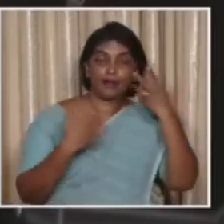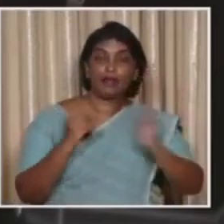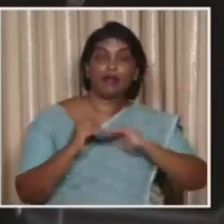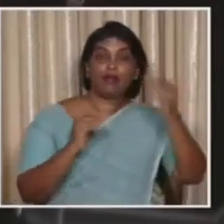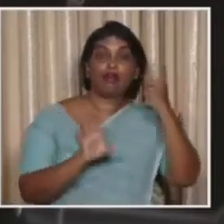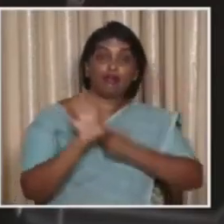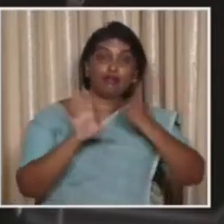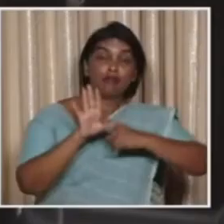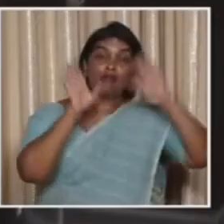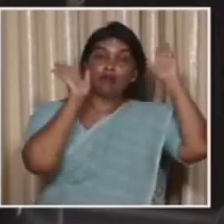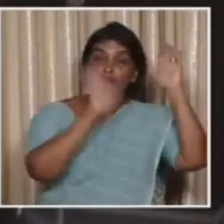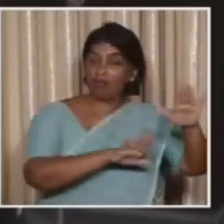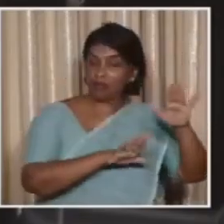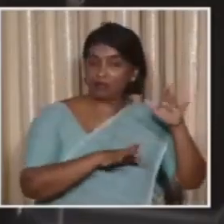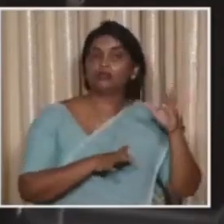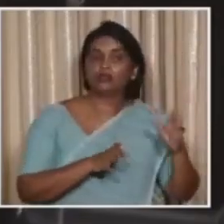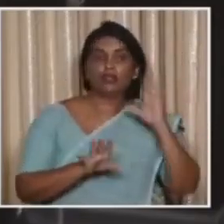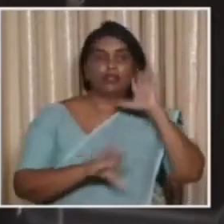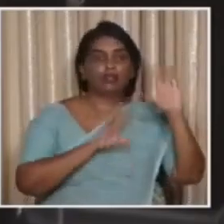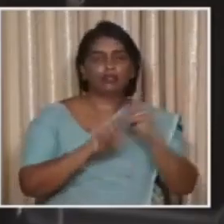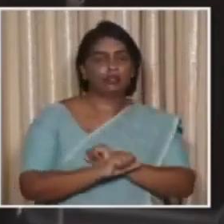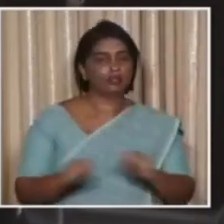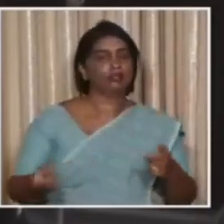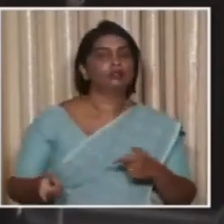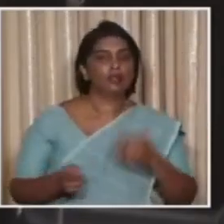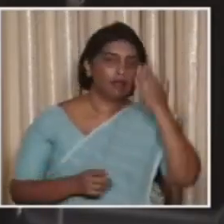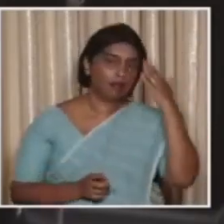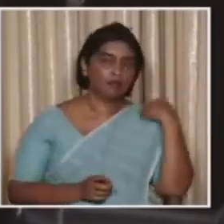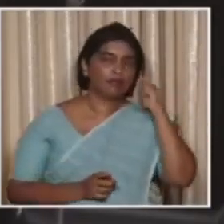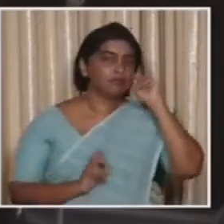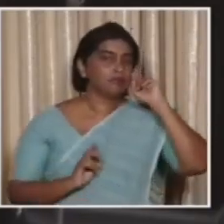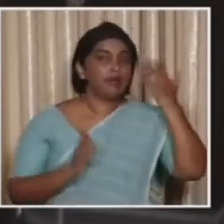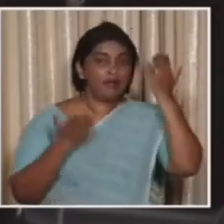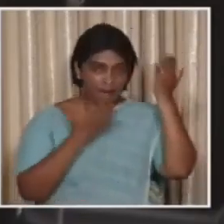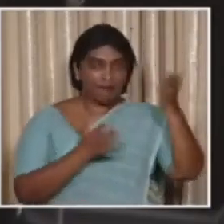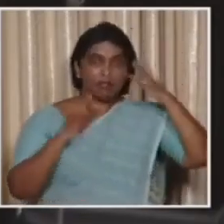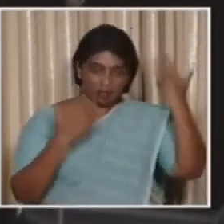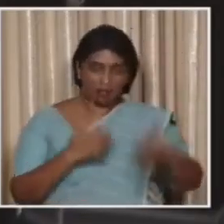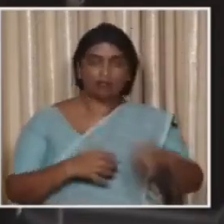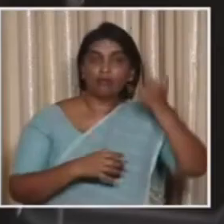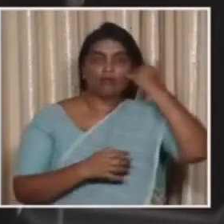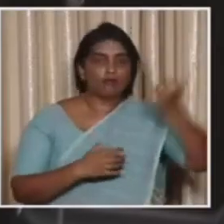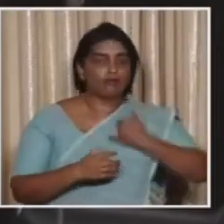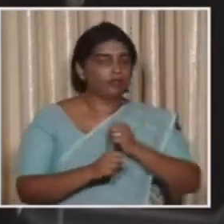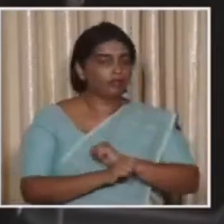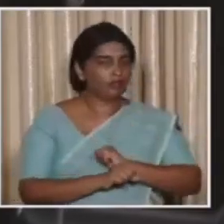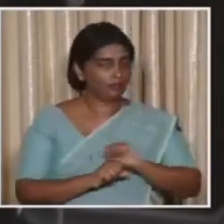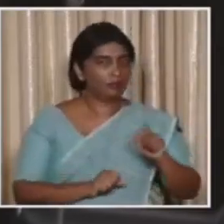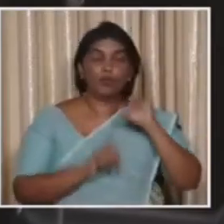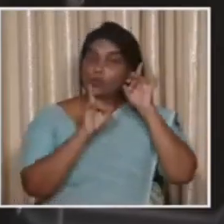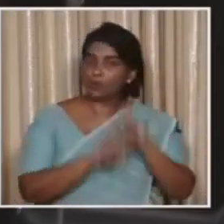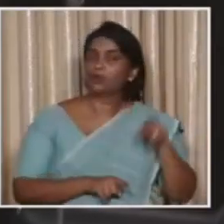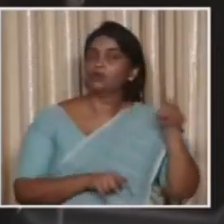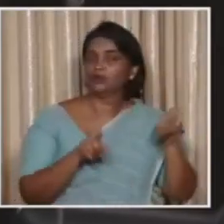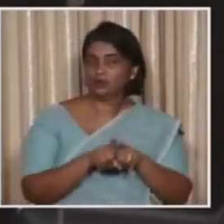තව අවුරුදු ගණනාවක් ඒ රටවල ඉඳලා කිසිම තොරතුරක් මෙහෙට නැහැ. අම්මලා තාත්තලා දන්නේ නැහැ ඉන්නවද නැද්ද ටෙලිෆෝන් කෝල් එකක්වත් මුකුත් නැහැ. එතකොට